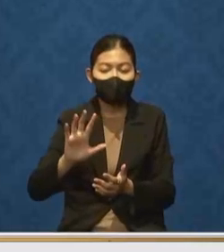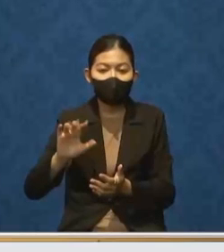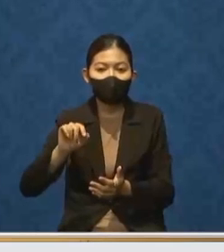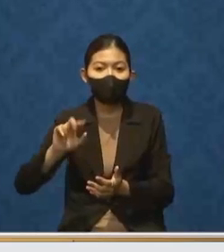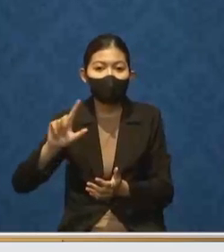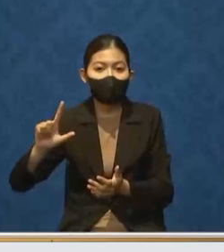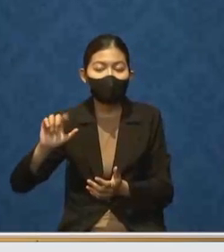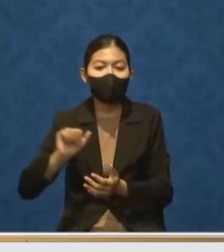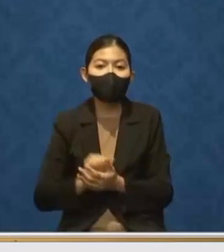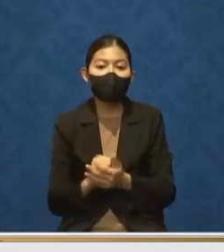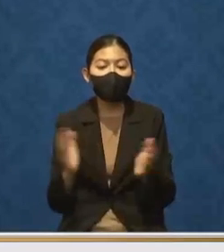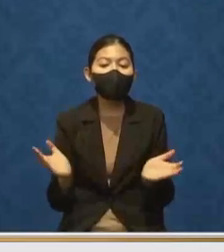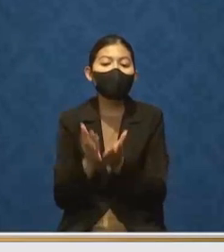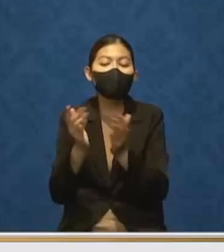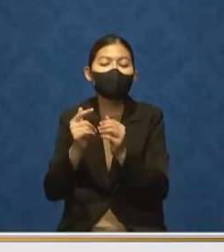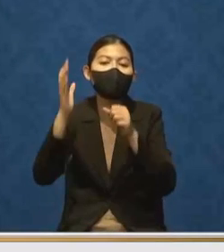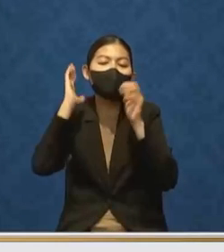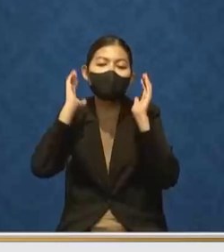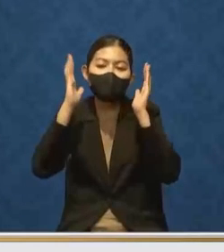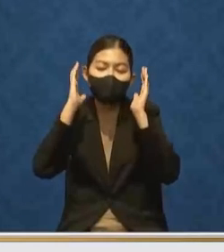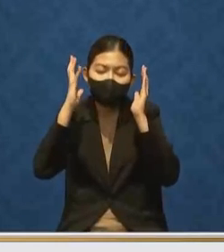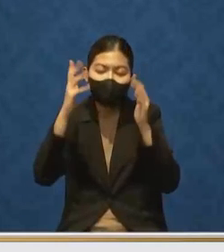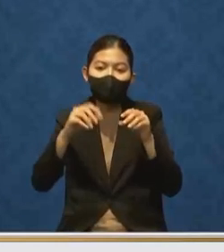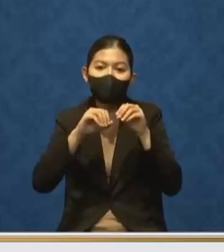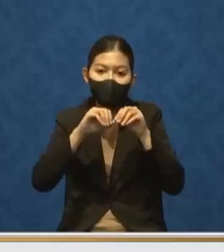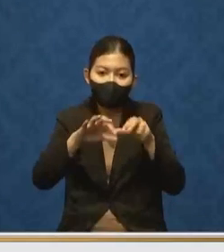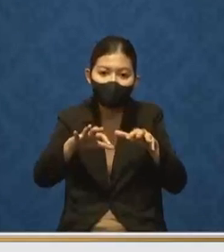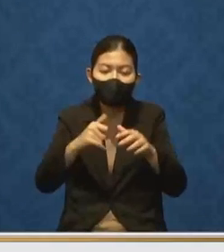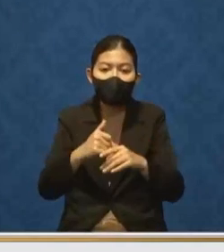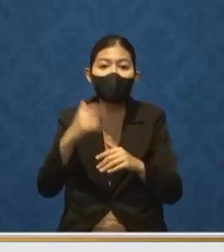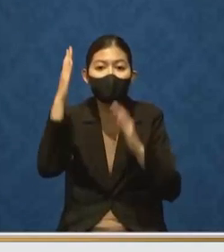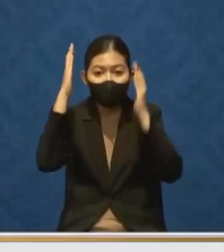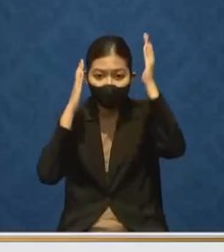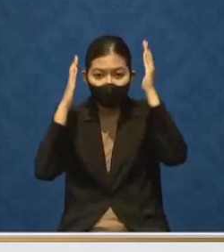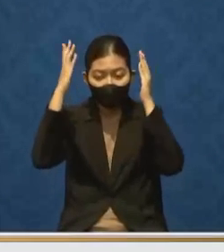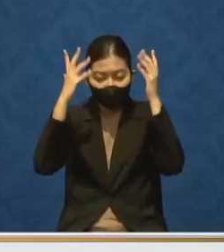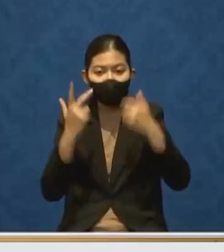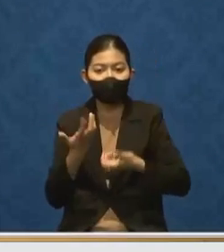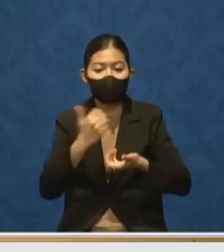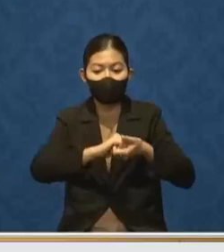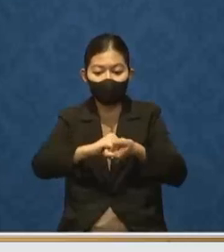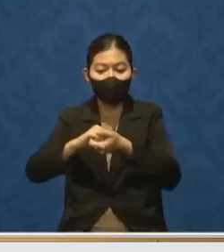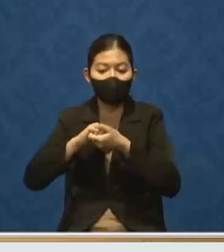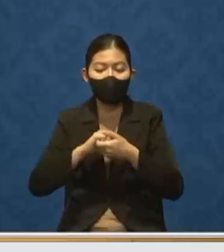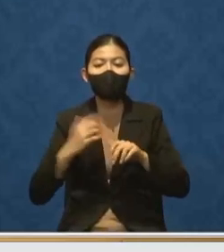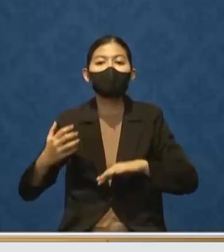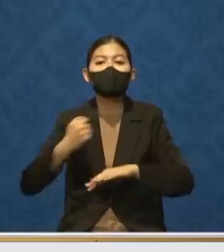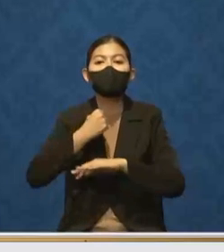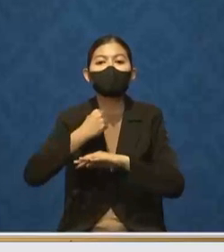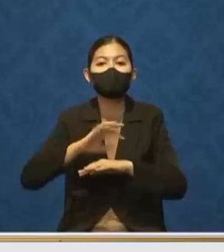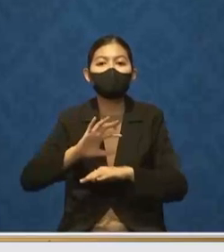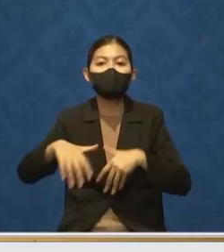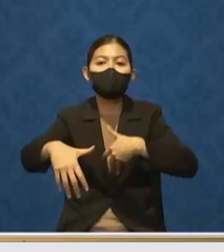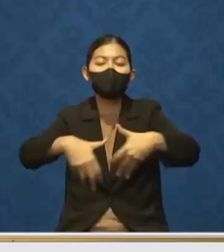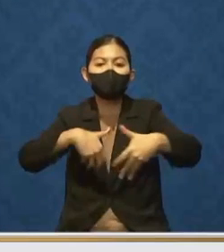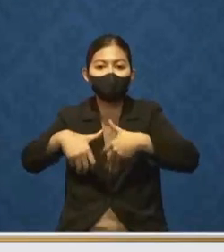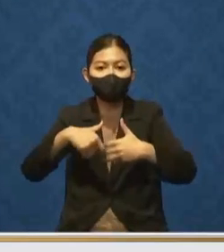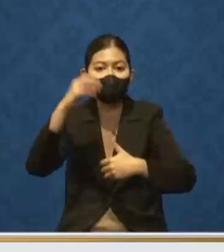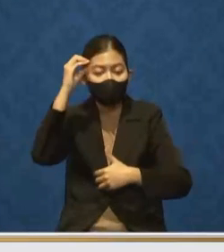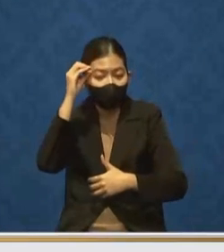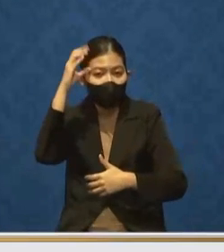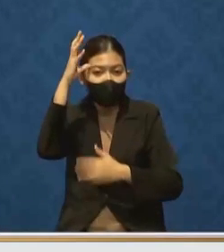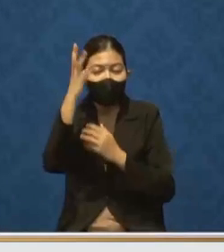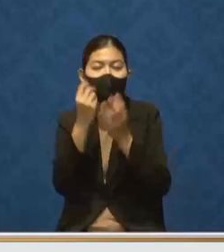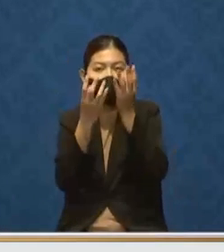ริมการประชาสัมพันธ์เพื่อจะพัฒนาระบอบประชาธิปไตยและสร้างการมีส่วนร่วมทางการเมืองของประชาชนสร้างองค์ความรู้ความเข้า